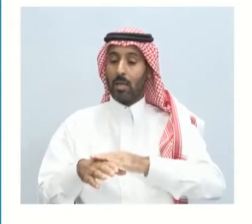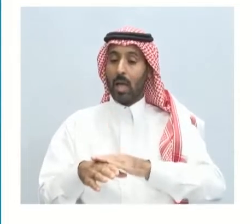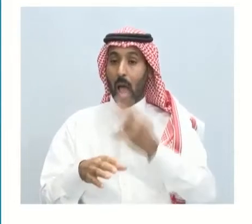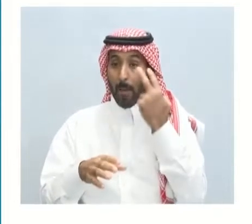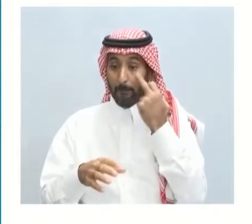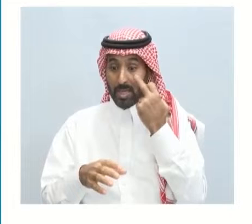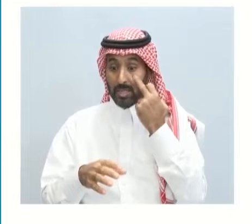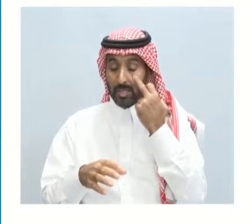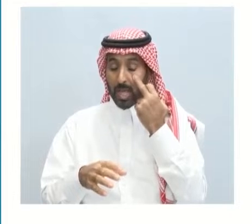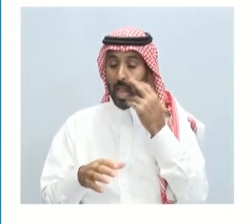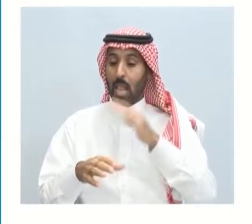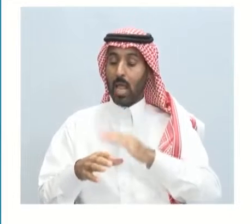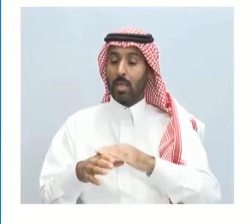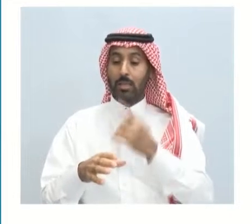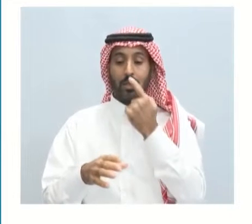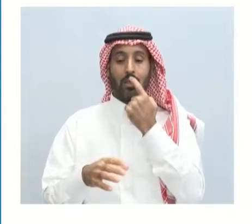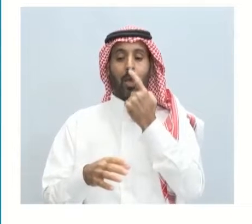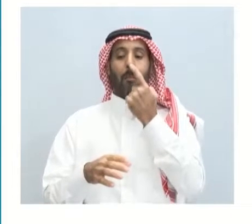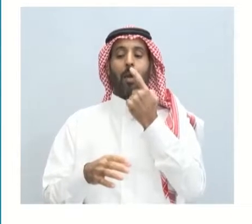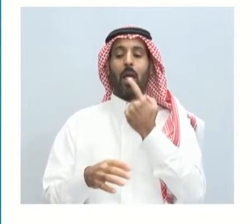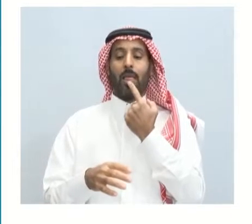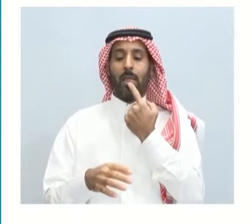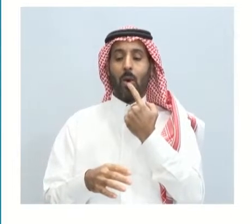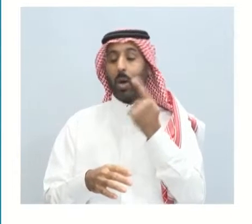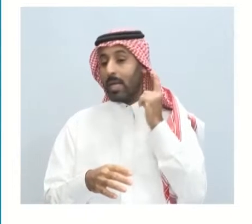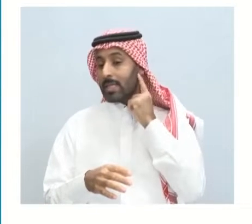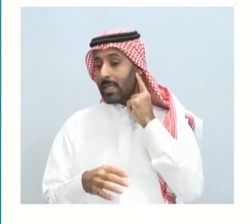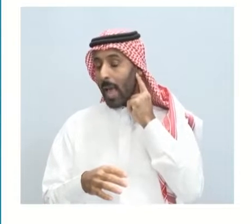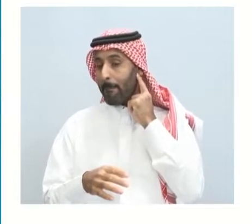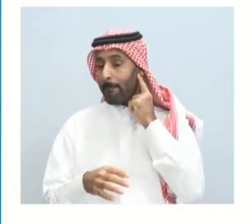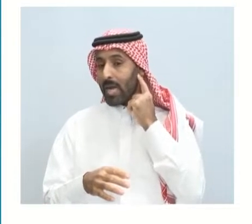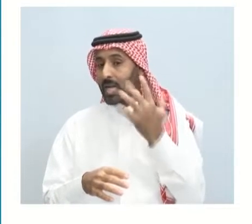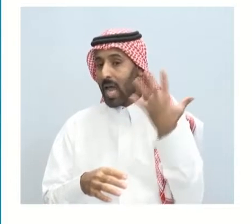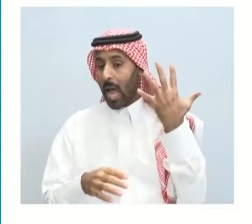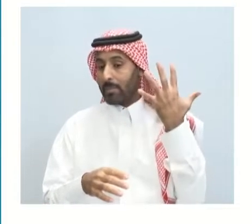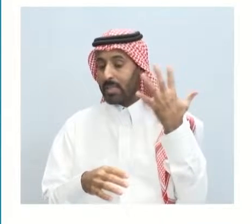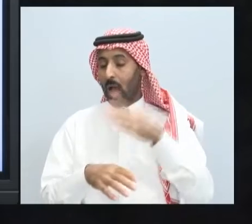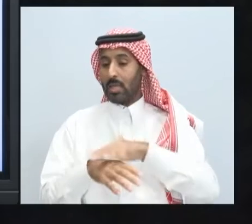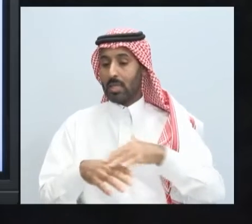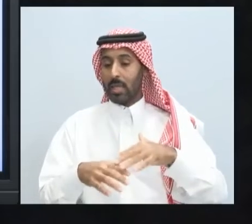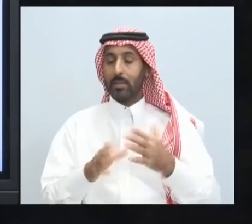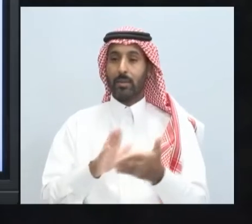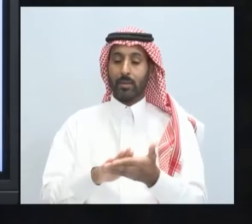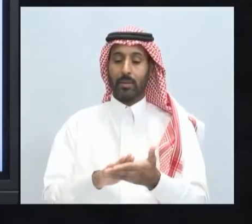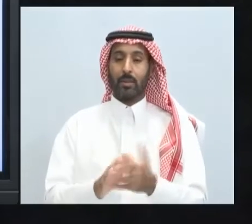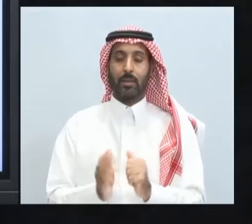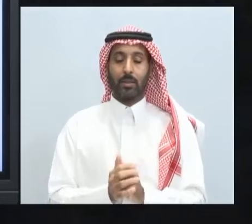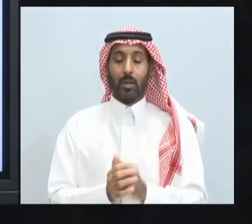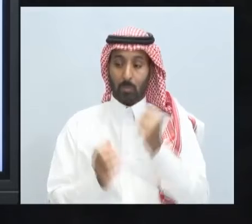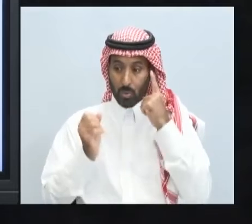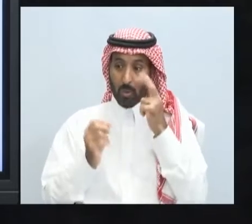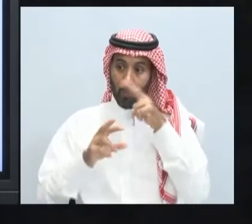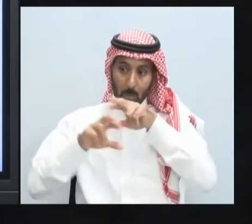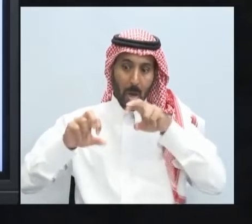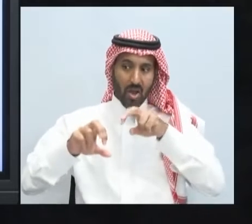البصر اللمس الشم الذوق السمع جميعها حواس خمس من خلالها